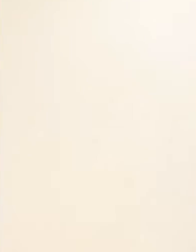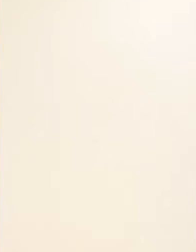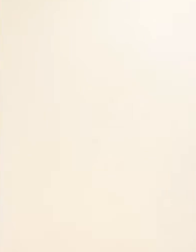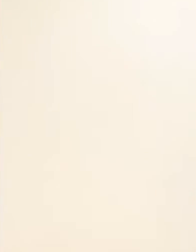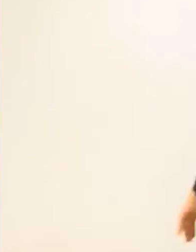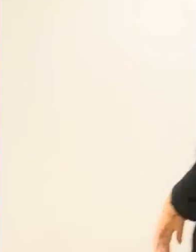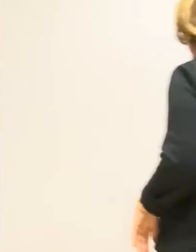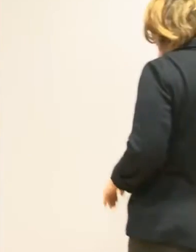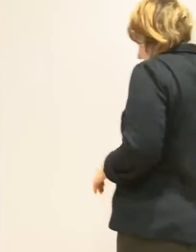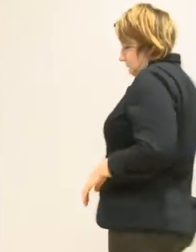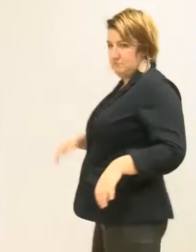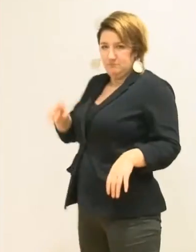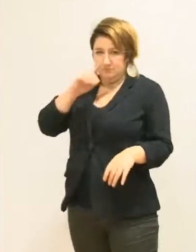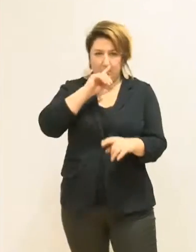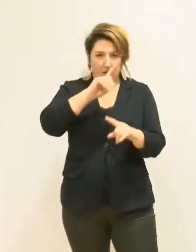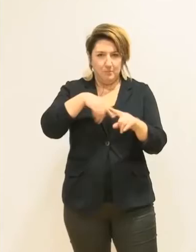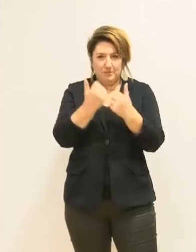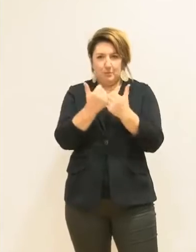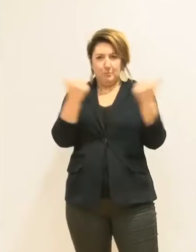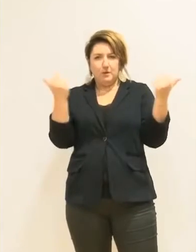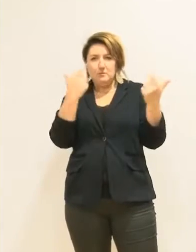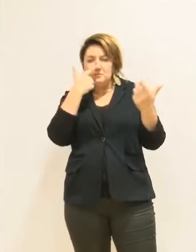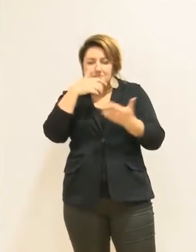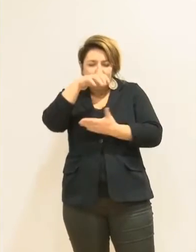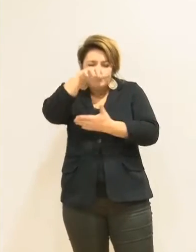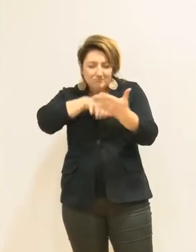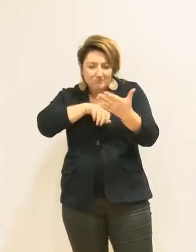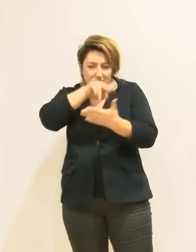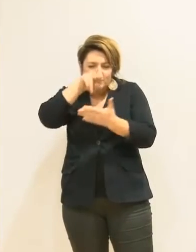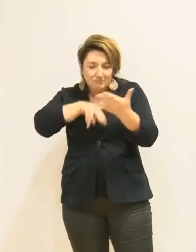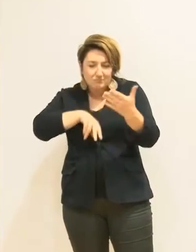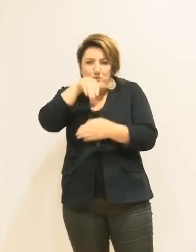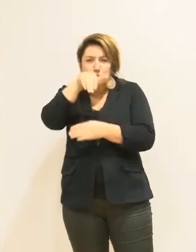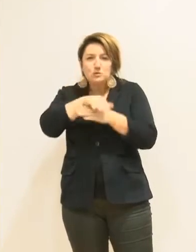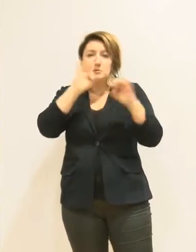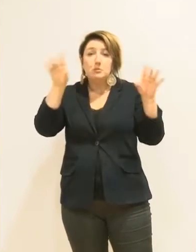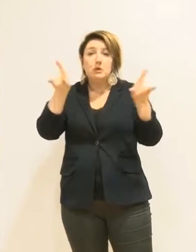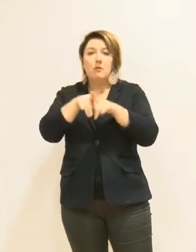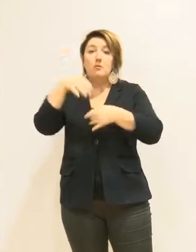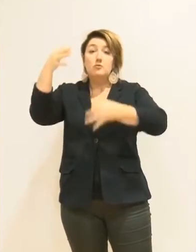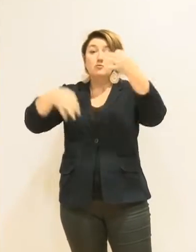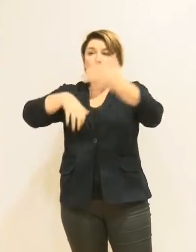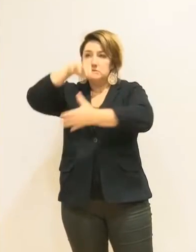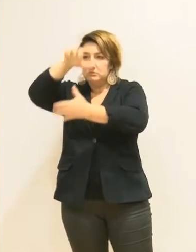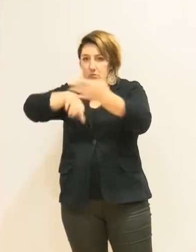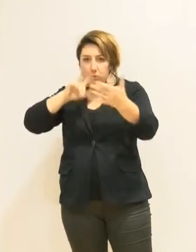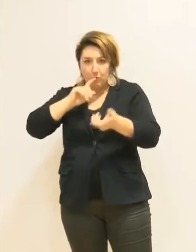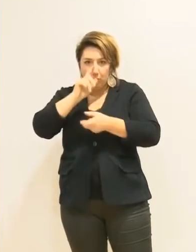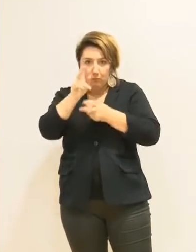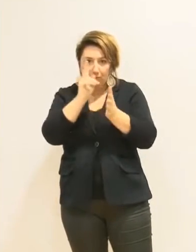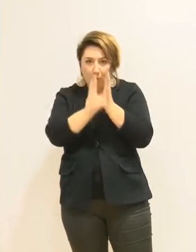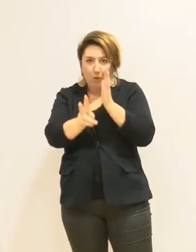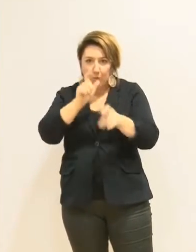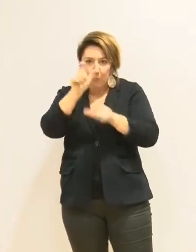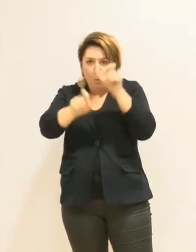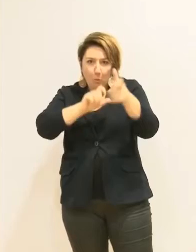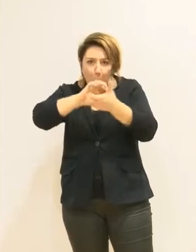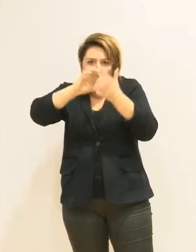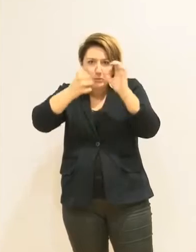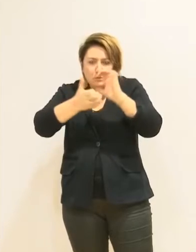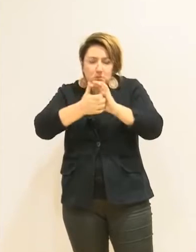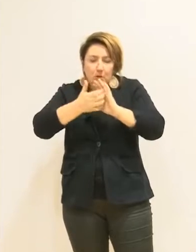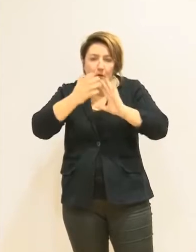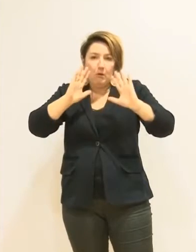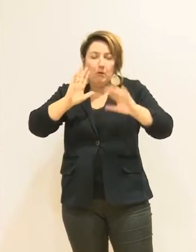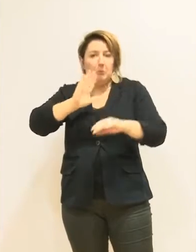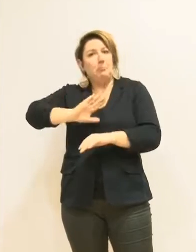ce soir, on a l'impression de lire un référé de justice tant les termes sont complexes et issus d'un vocabulaire juridique réservé au